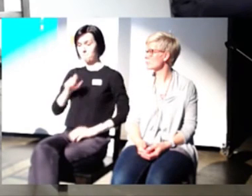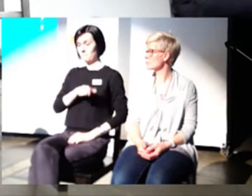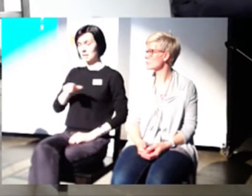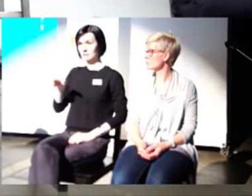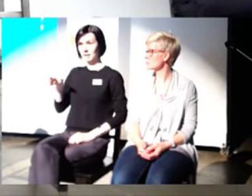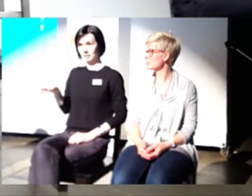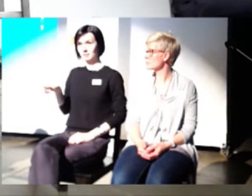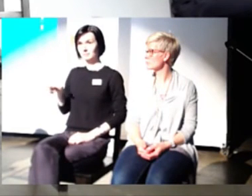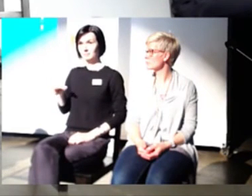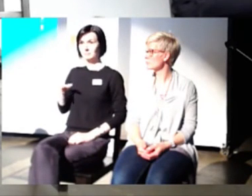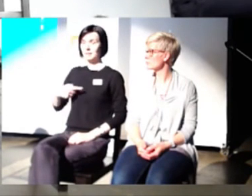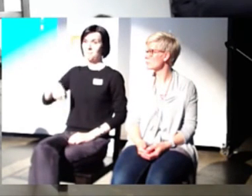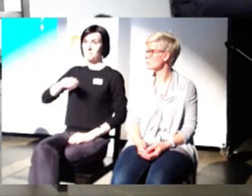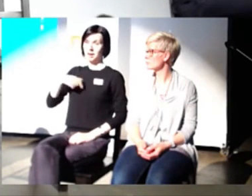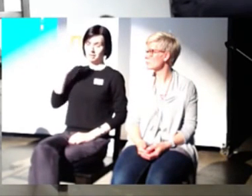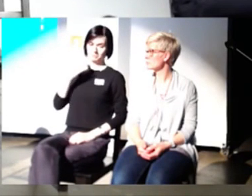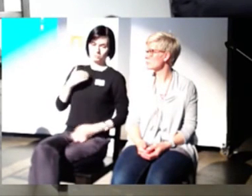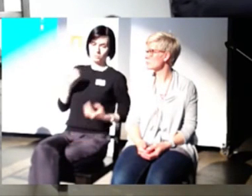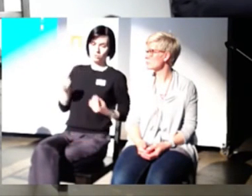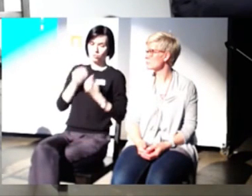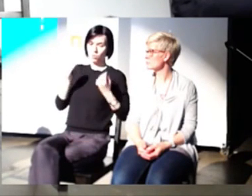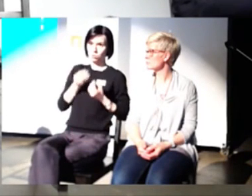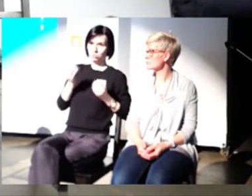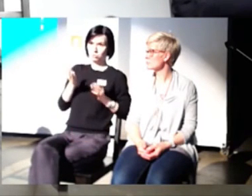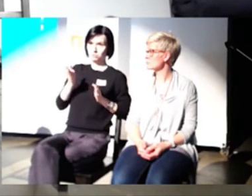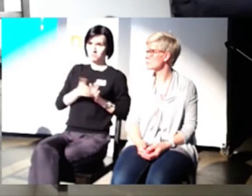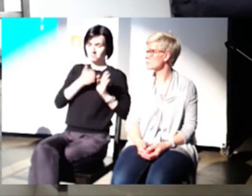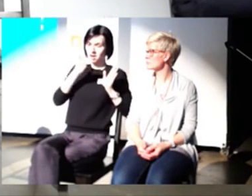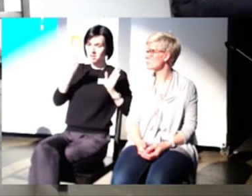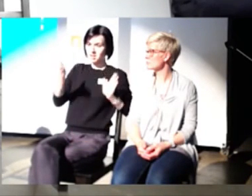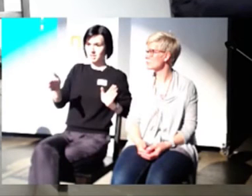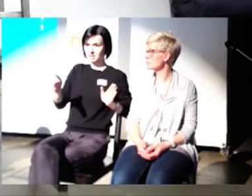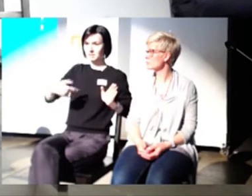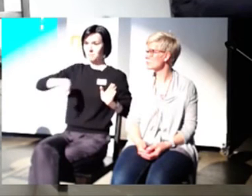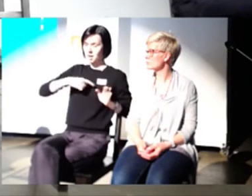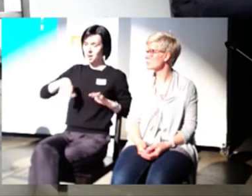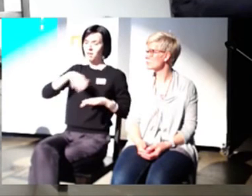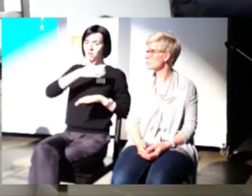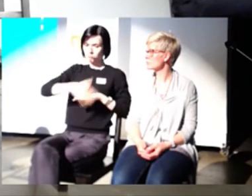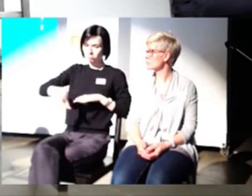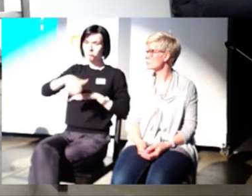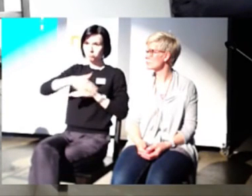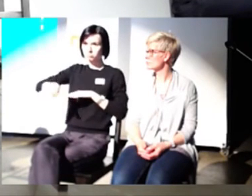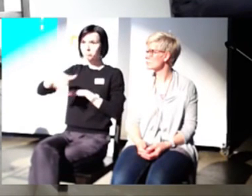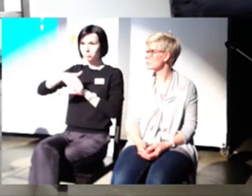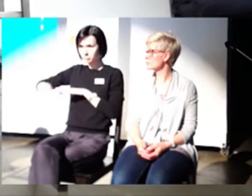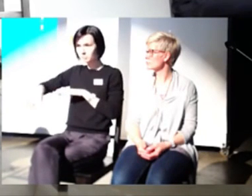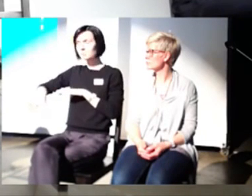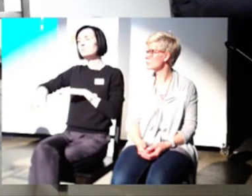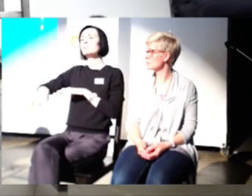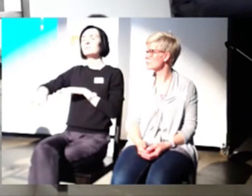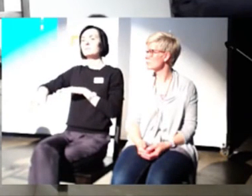helposti ollaan jo siellä koulutusvaiheessa ehkä rajauduttu ulos siitä, että me oltaisiin